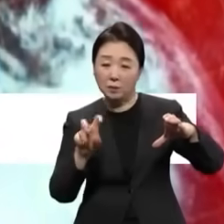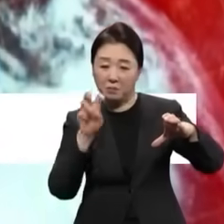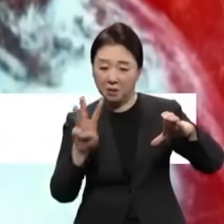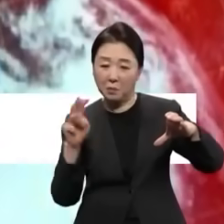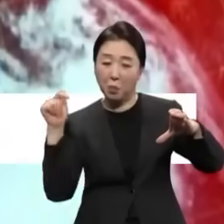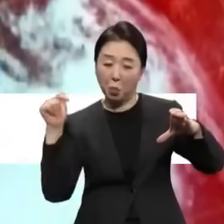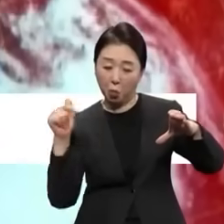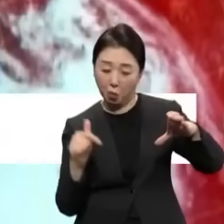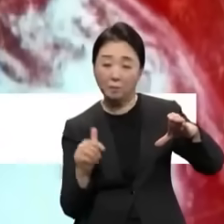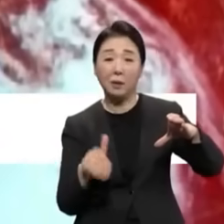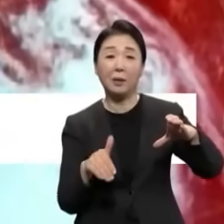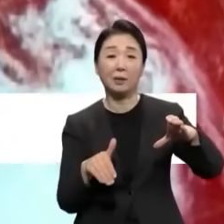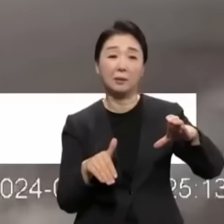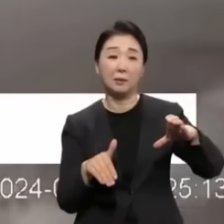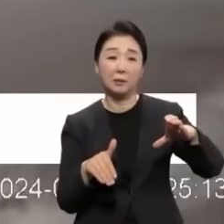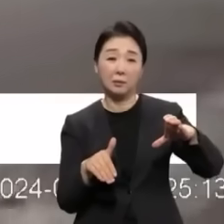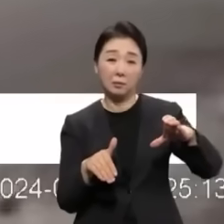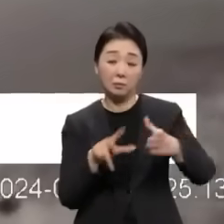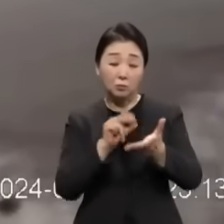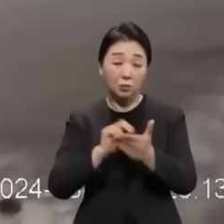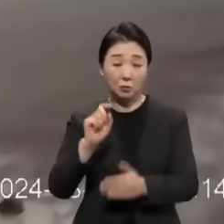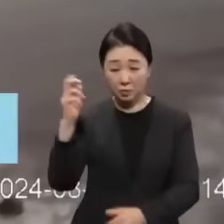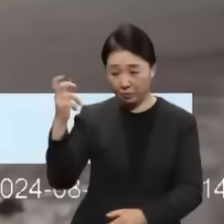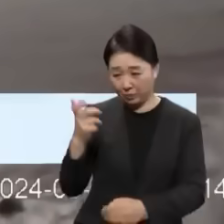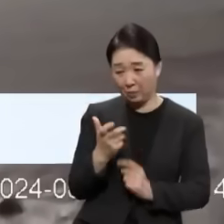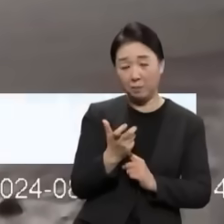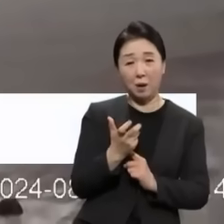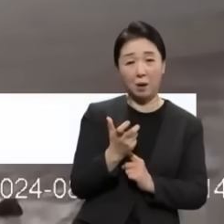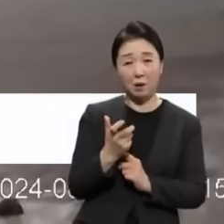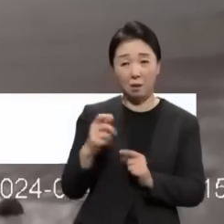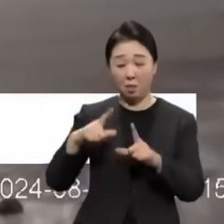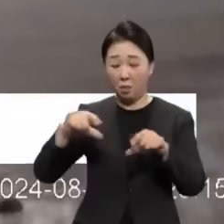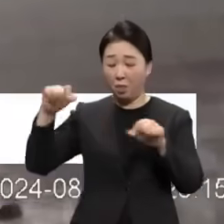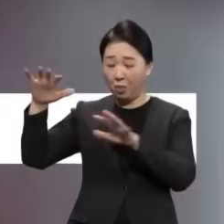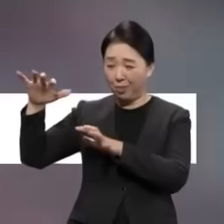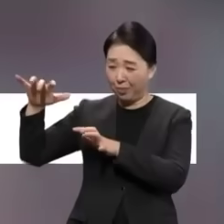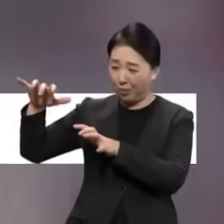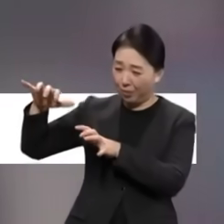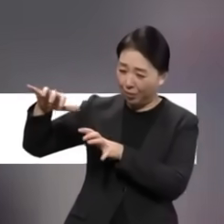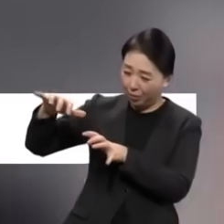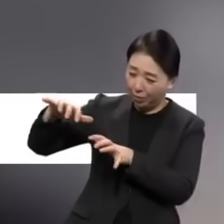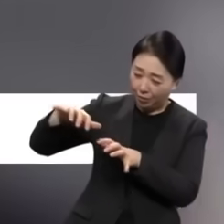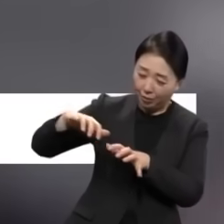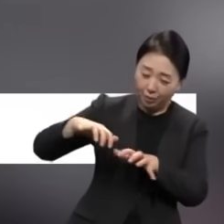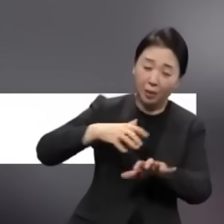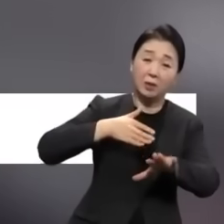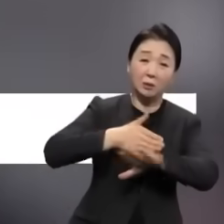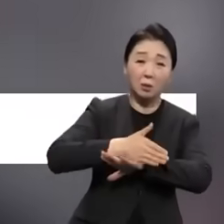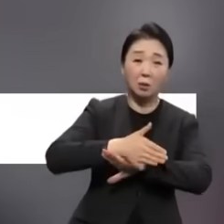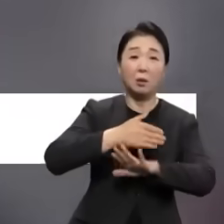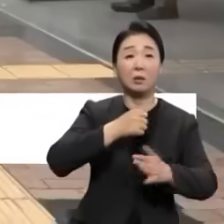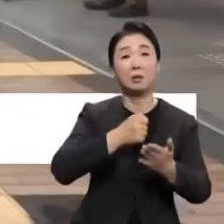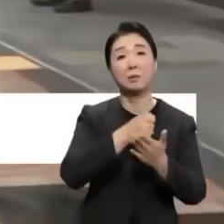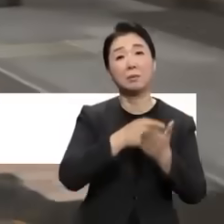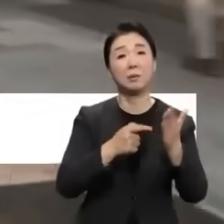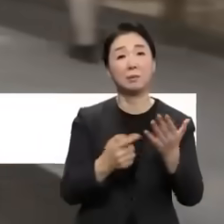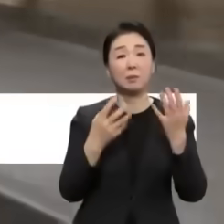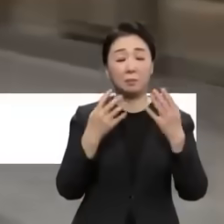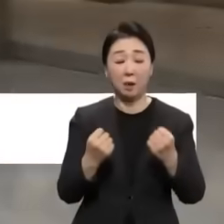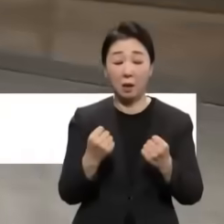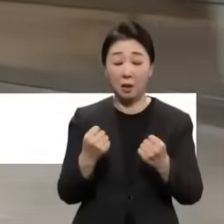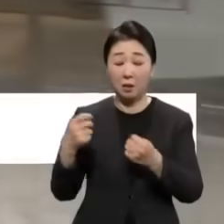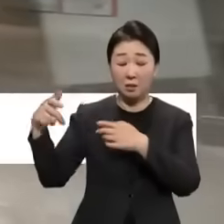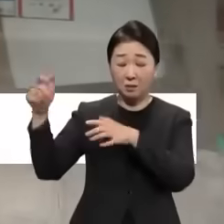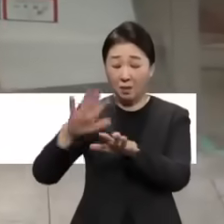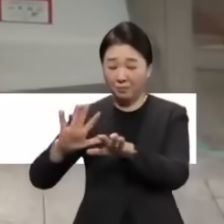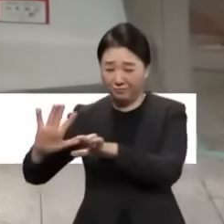23m까지 약화됐습니다. 문제는 태풍이 열도를 따라 천천히 이동하며 피해를 키우고 있다는 겁니다. 태풍을